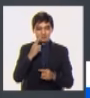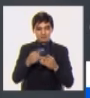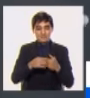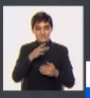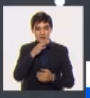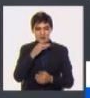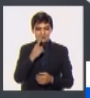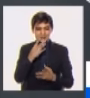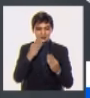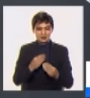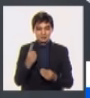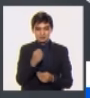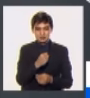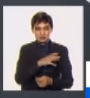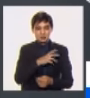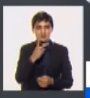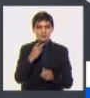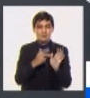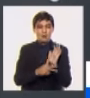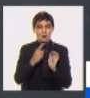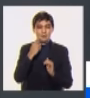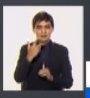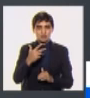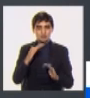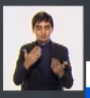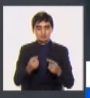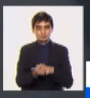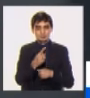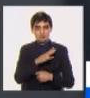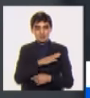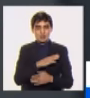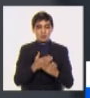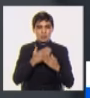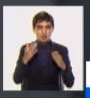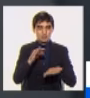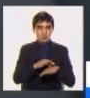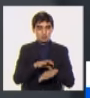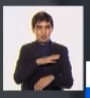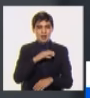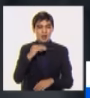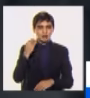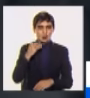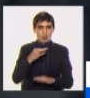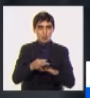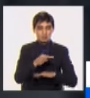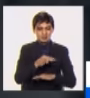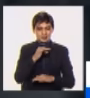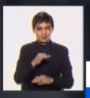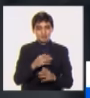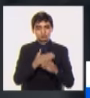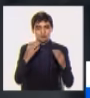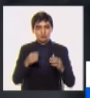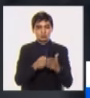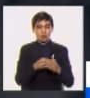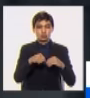в стране выявили сразу 283 случаи заражения больше всего инфицированных в атырауской области прирост до